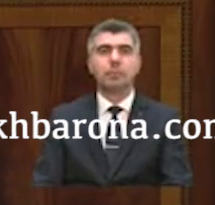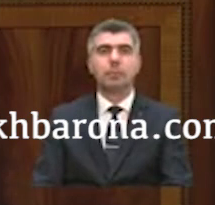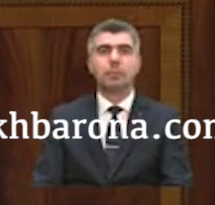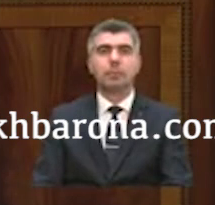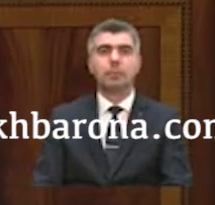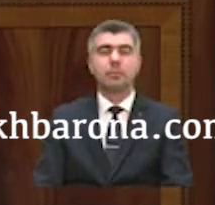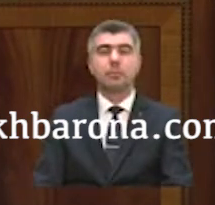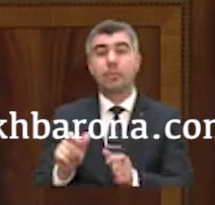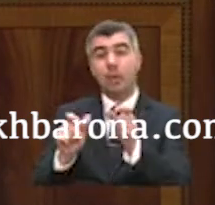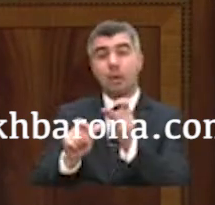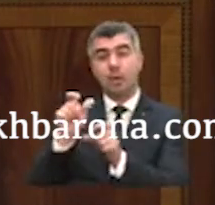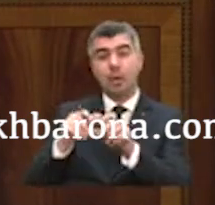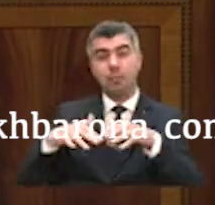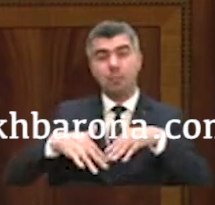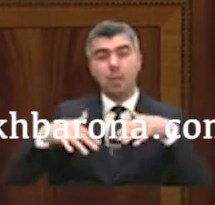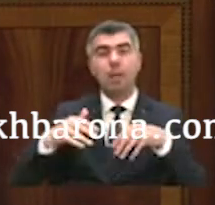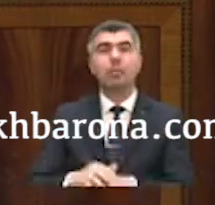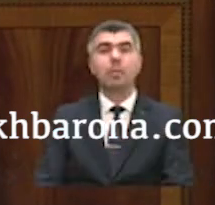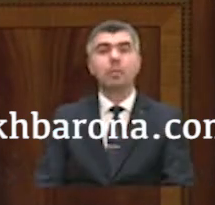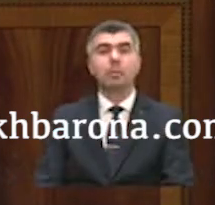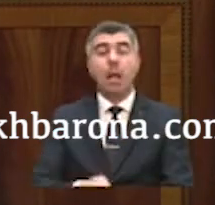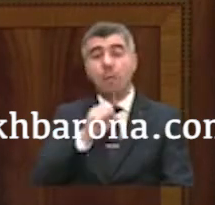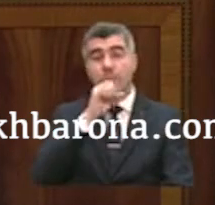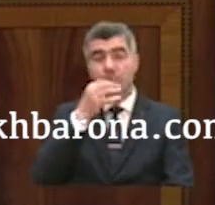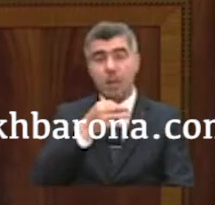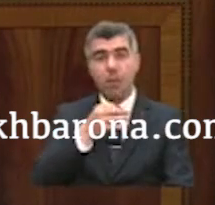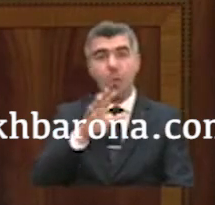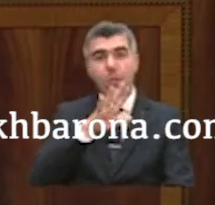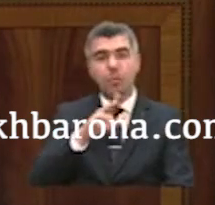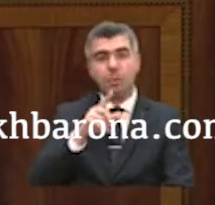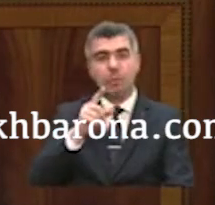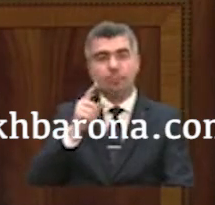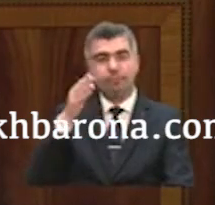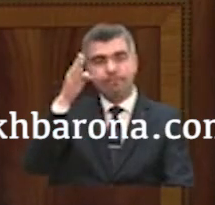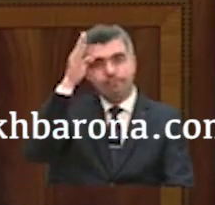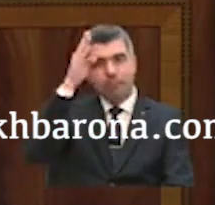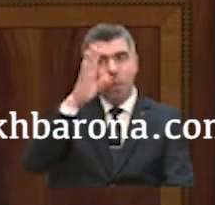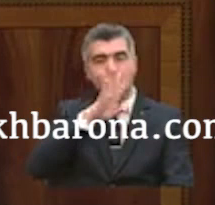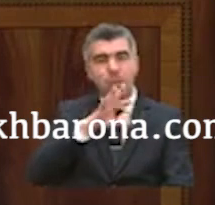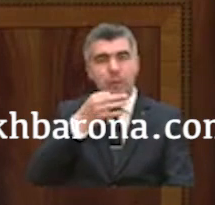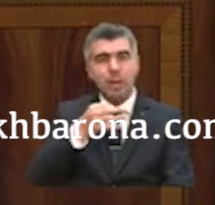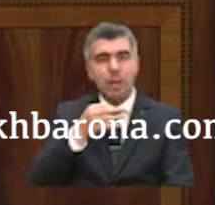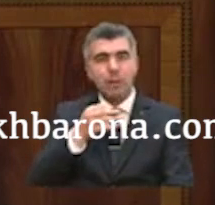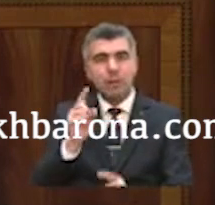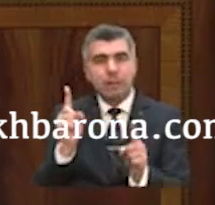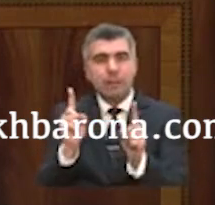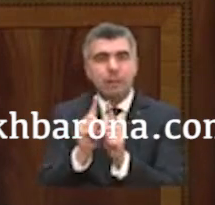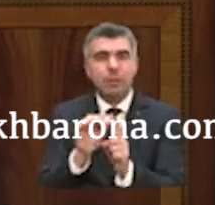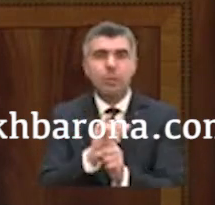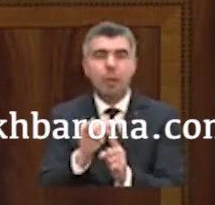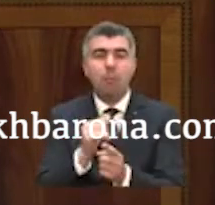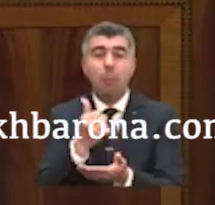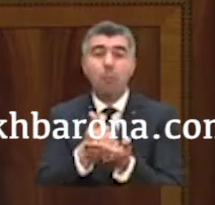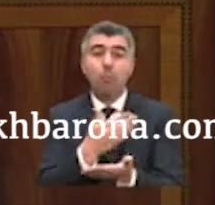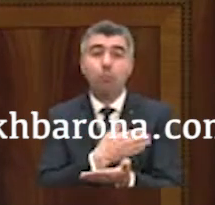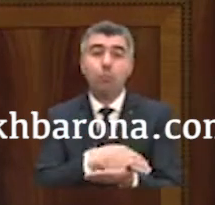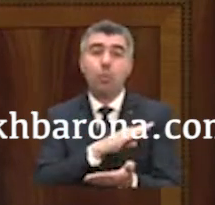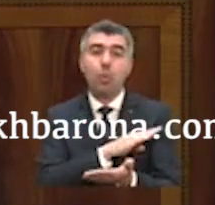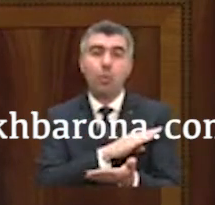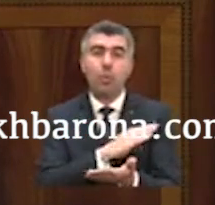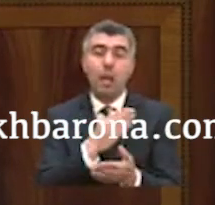سيدات والسادة النواب أبغيت ما تكونش الذاكرة ديالنا قصيرة ونذكر أن بعض المسؤولين اللي سبقونا لهذه